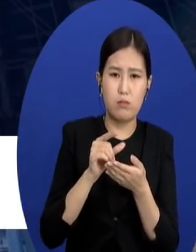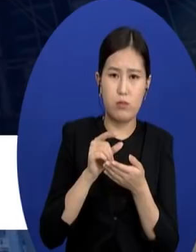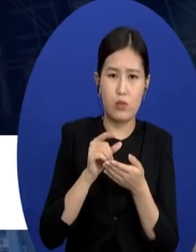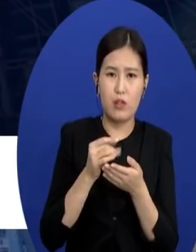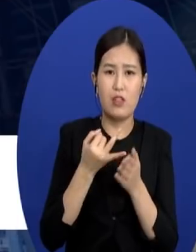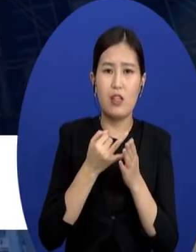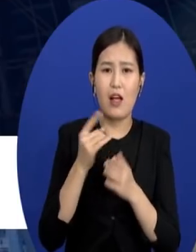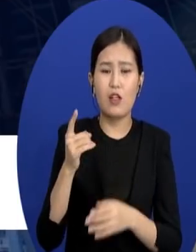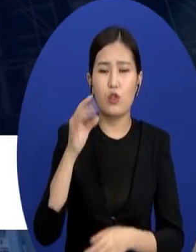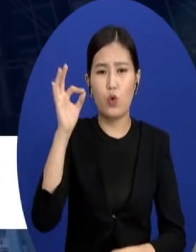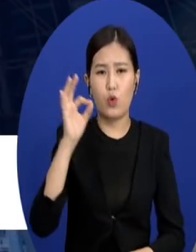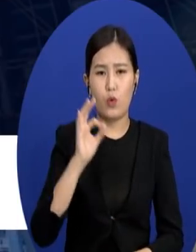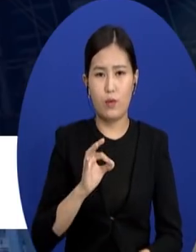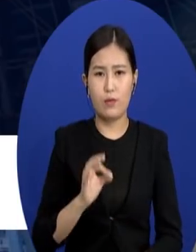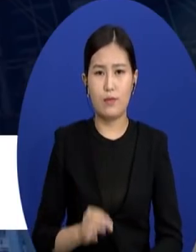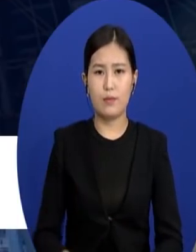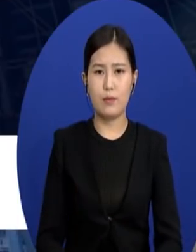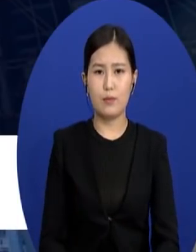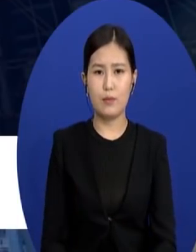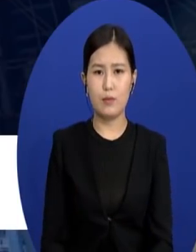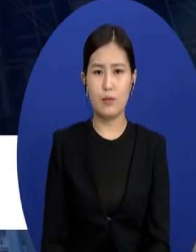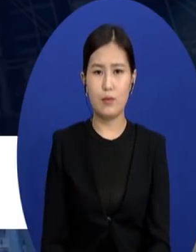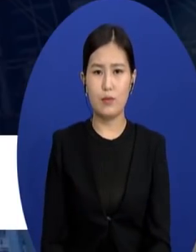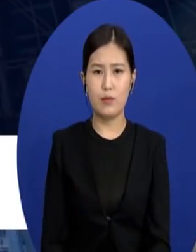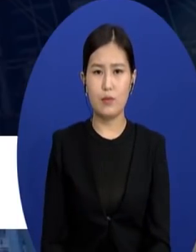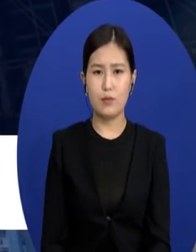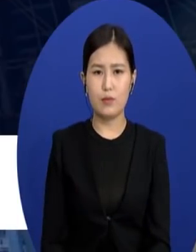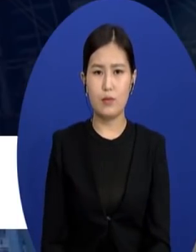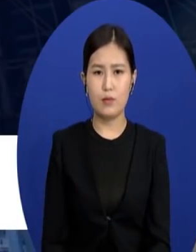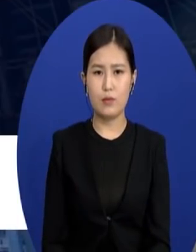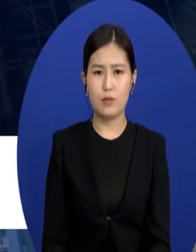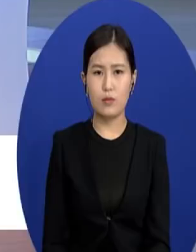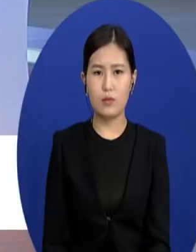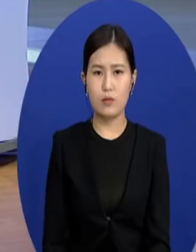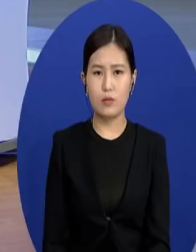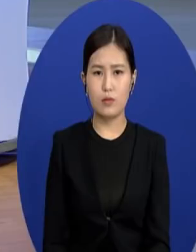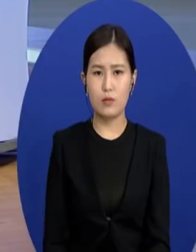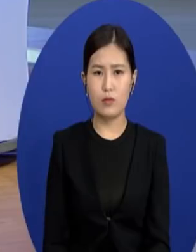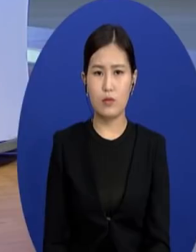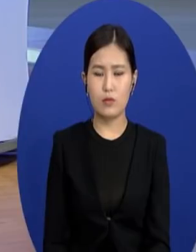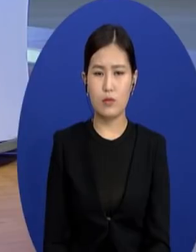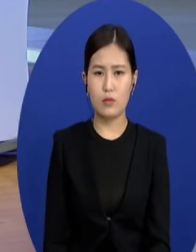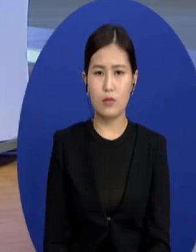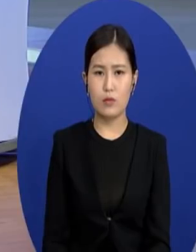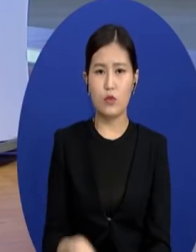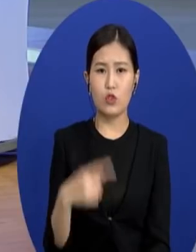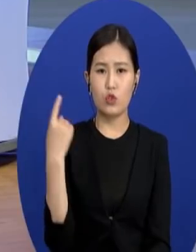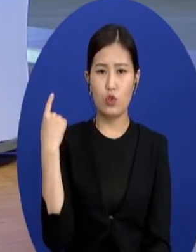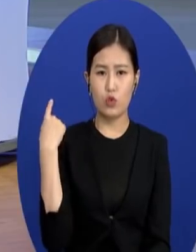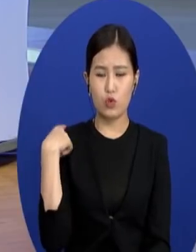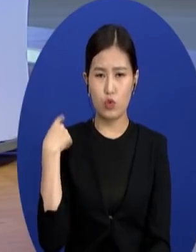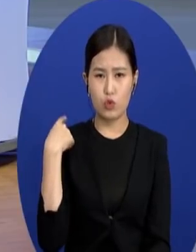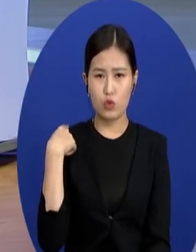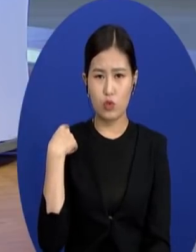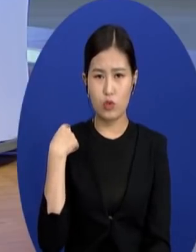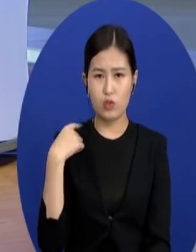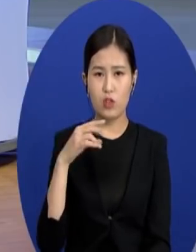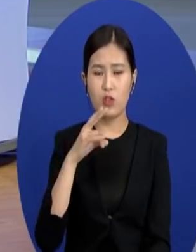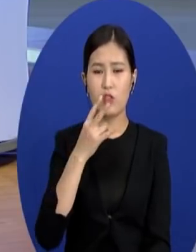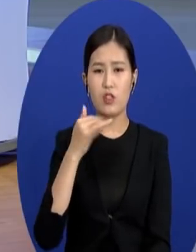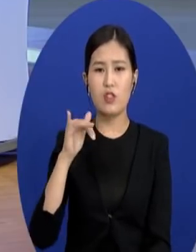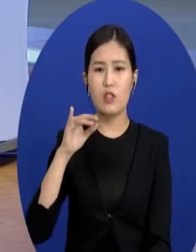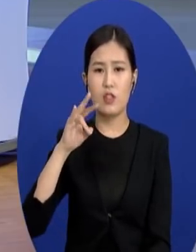дараах мэдээллээс харж болно. За тэгвэл өчигдөр нийслэлийн иргэдийн төлөөлөгчдийн хурлын